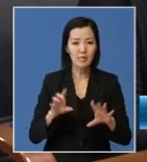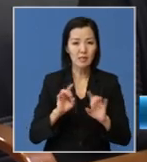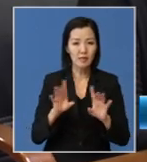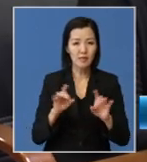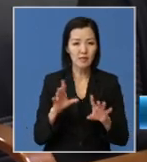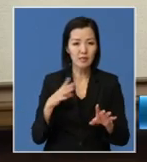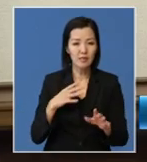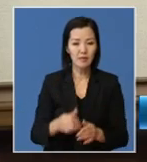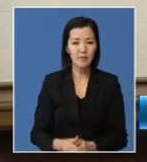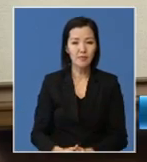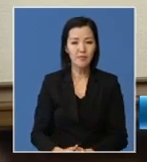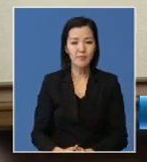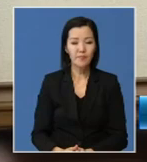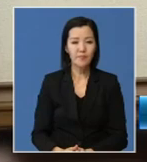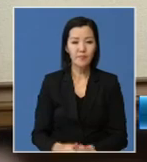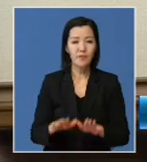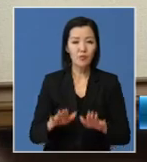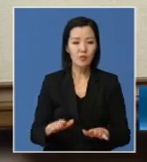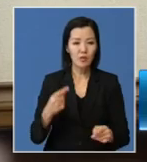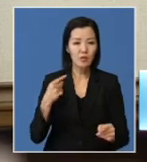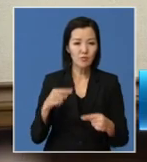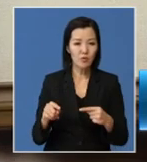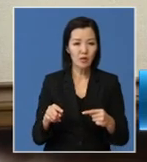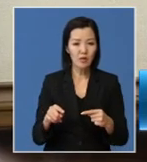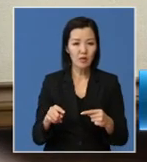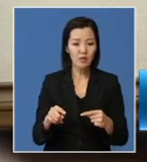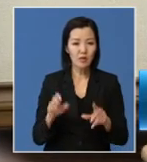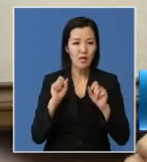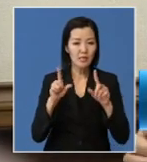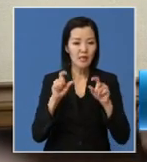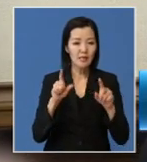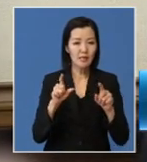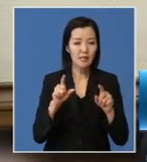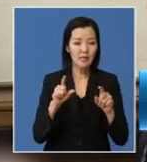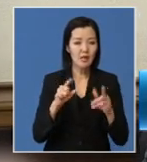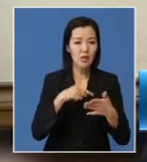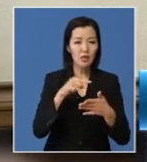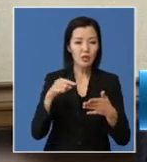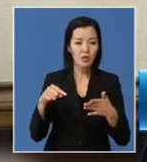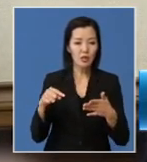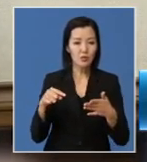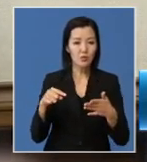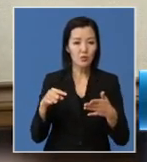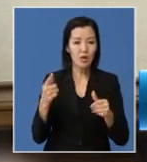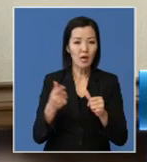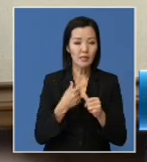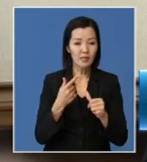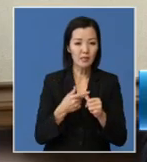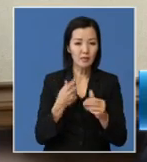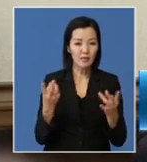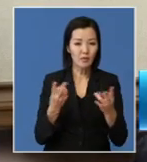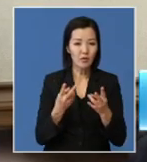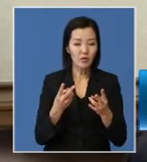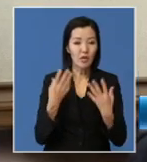иетін жеткізді. Орындарыңыз бөлек, золотыми буквами алтын әріппен жазғансыңдар.